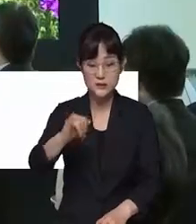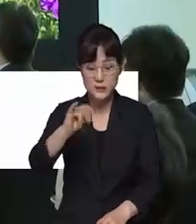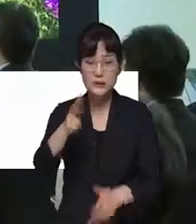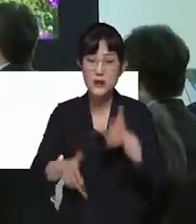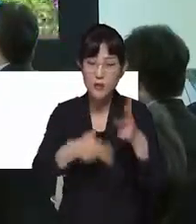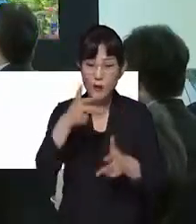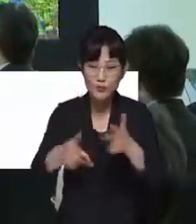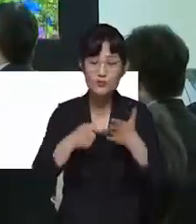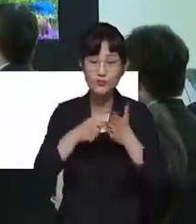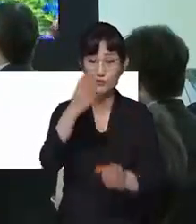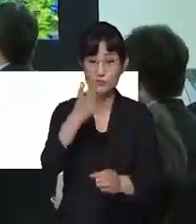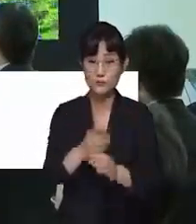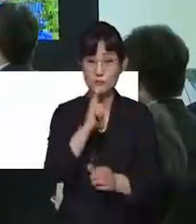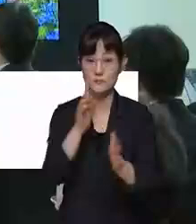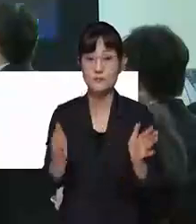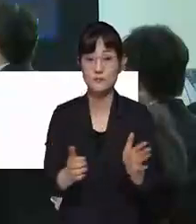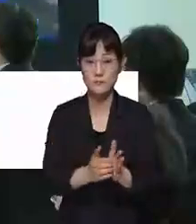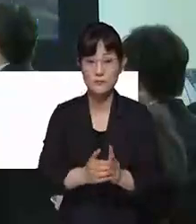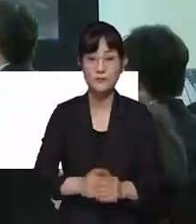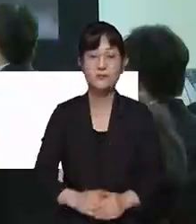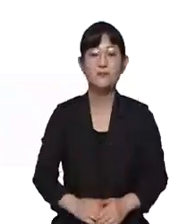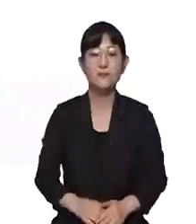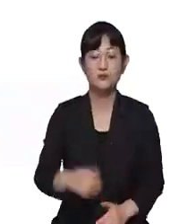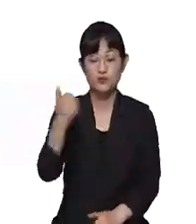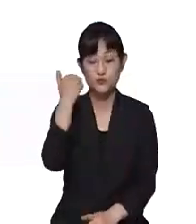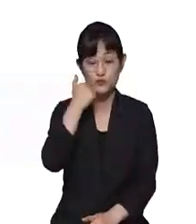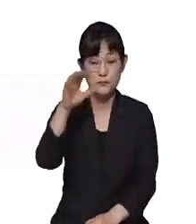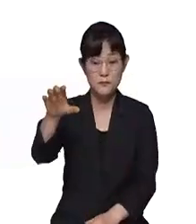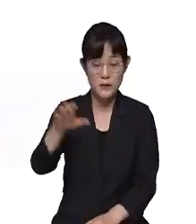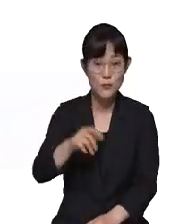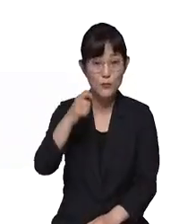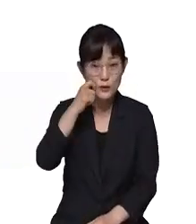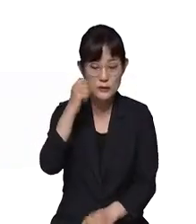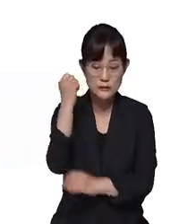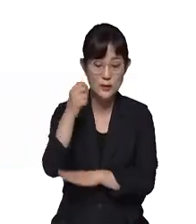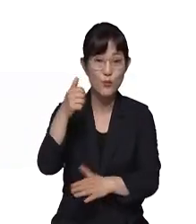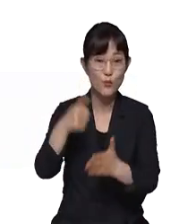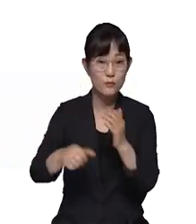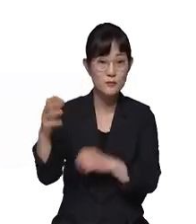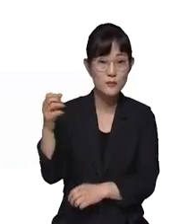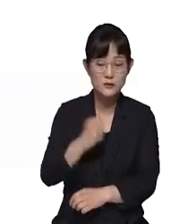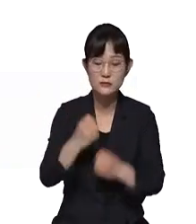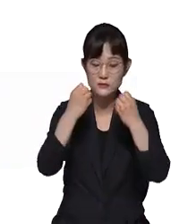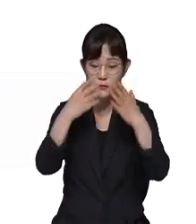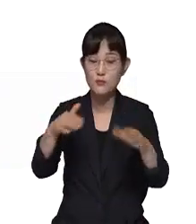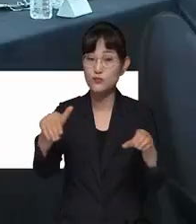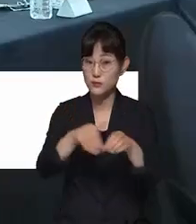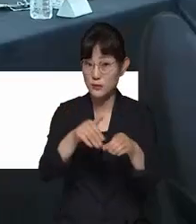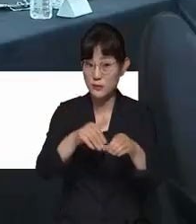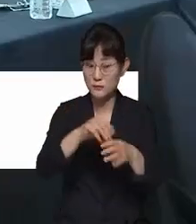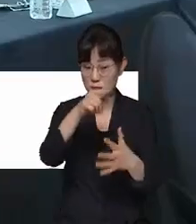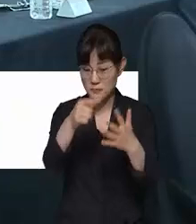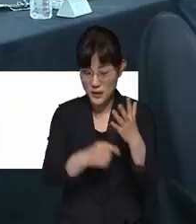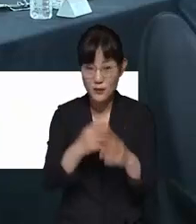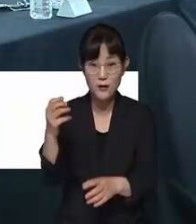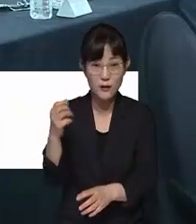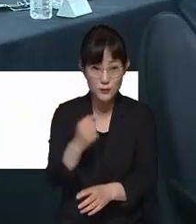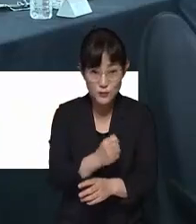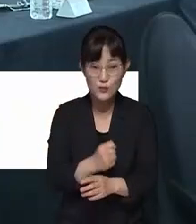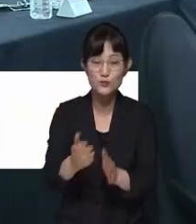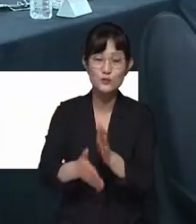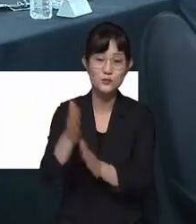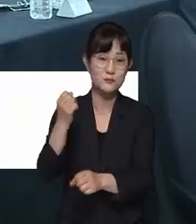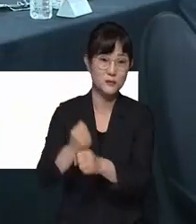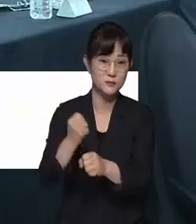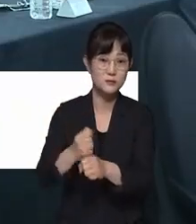본격적으로 나서고 있다고 강조했습니다. 이어 누구도 흉내낼 수 없는 자원 위에 새로운 문화 콘텐츠를 입혀 전혀 상상하지 못하는